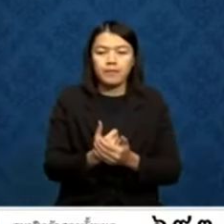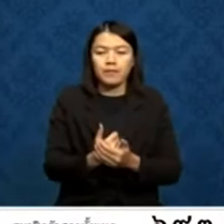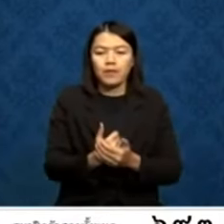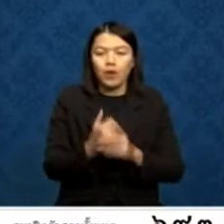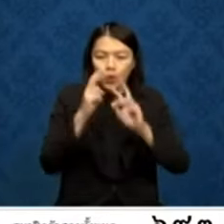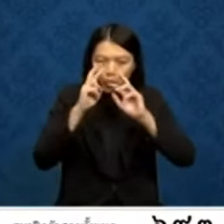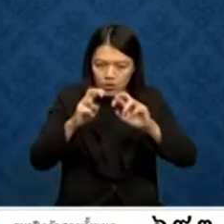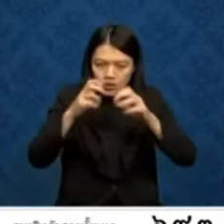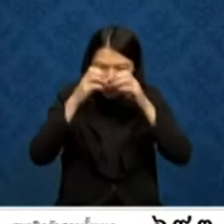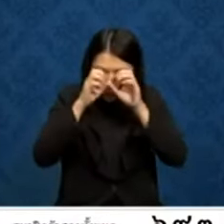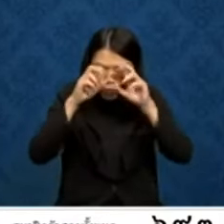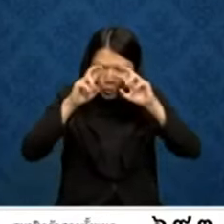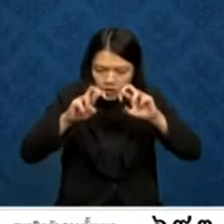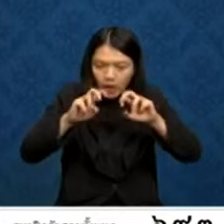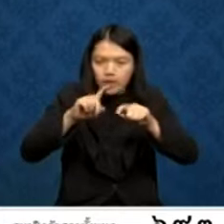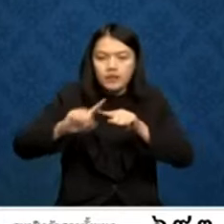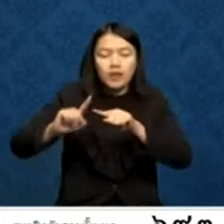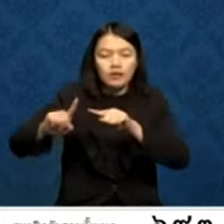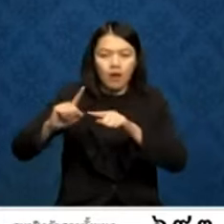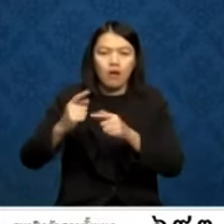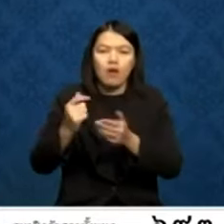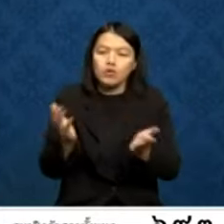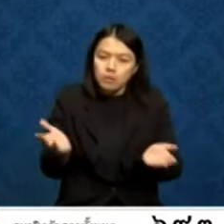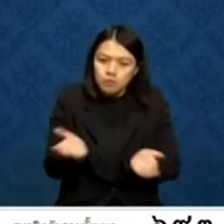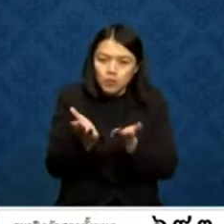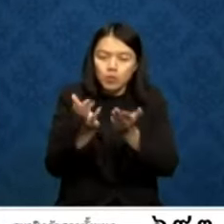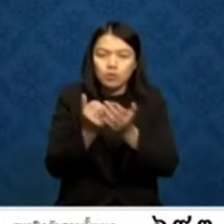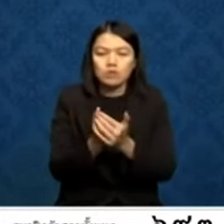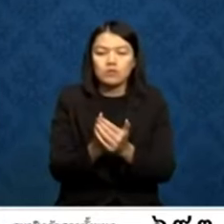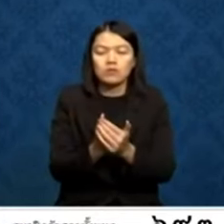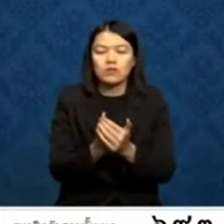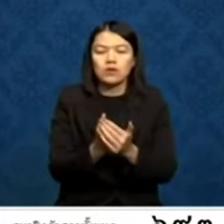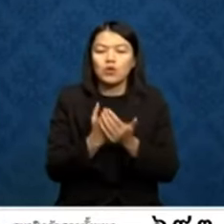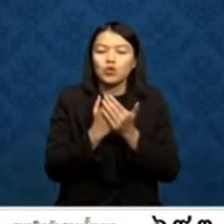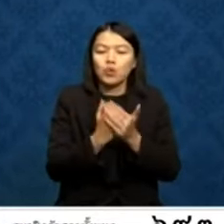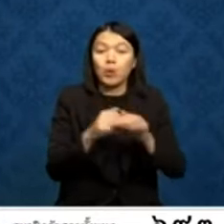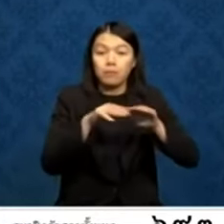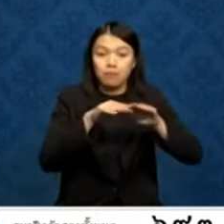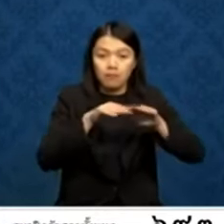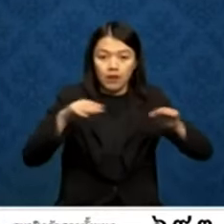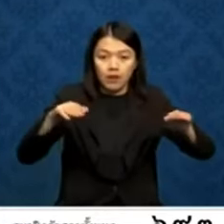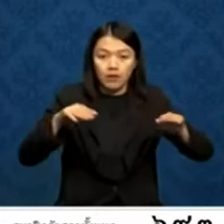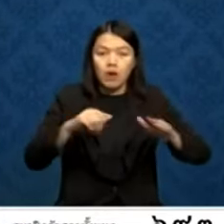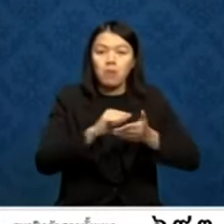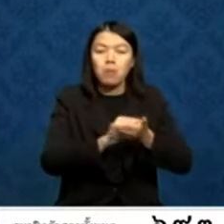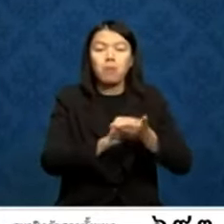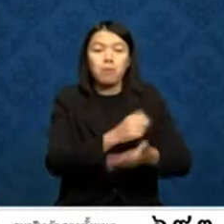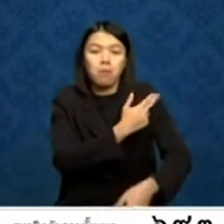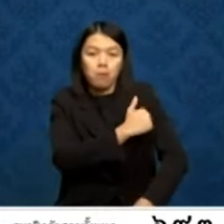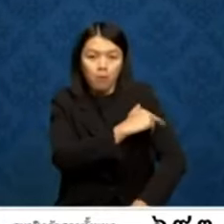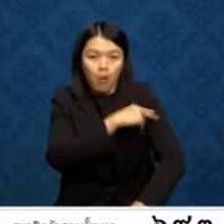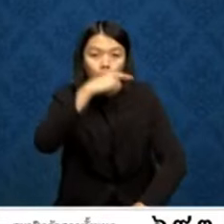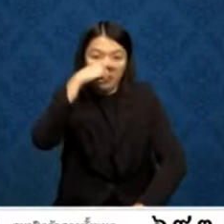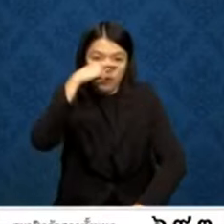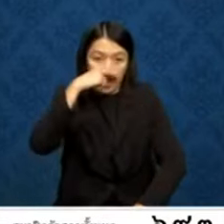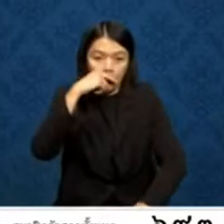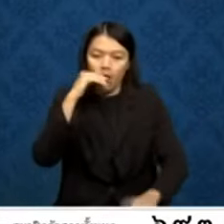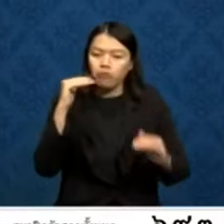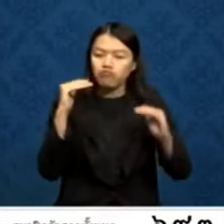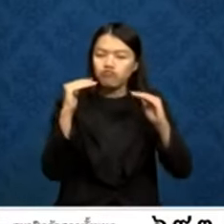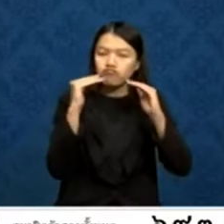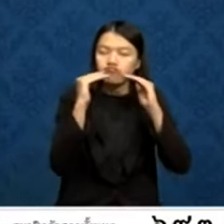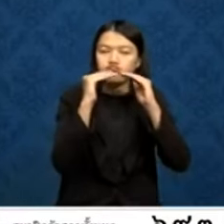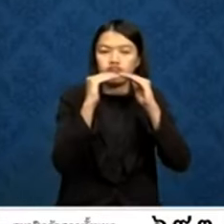าพ Biotechnology มายกระดับมาตรฐานสาธารณสุขไทยให้ทัดเทียมมาตรฐ